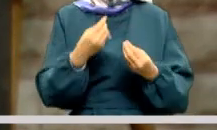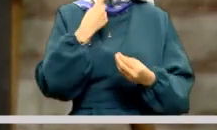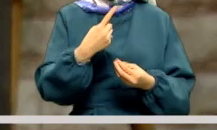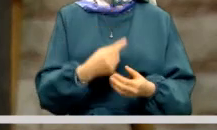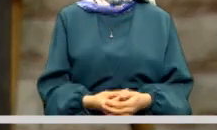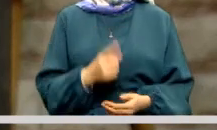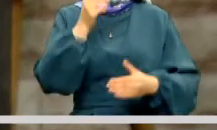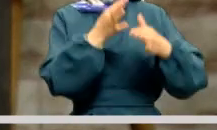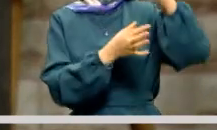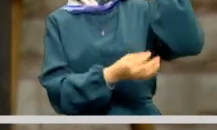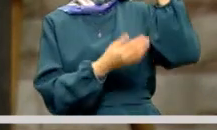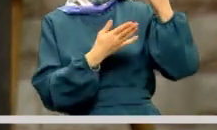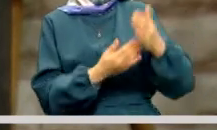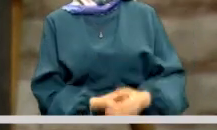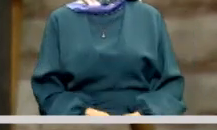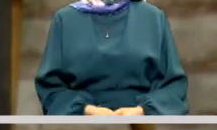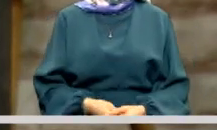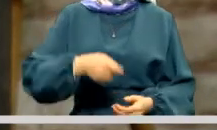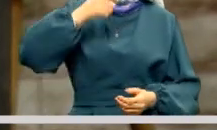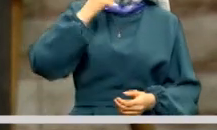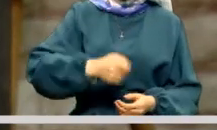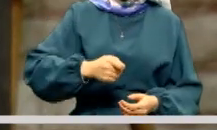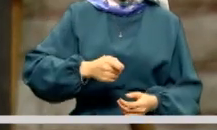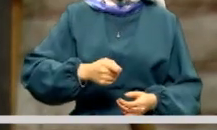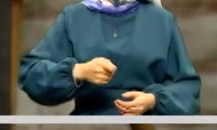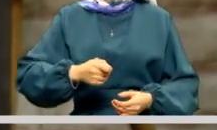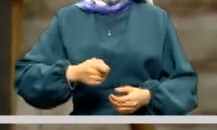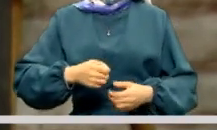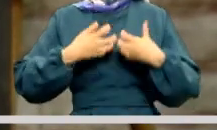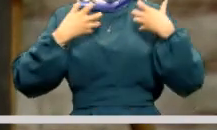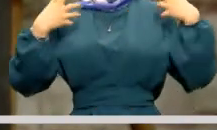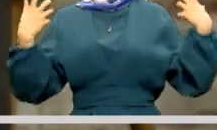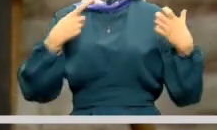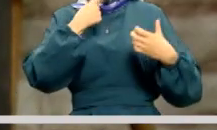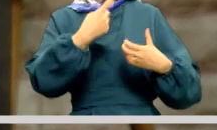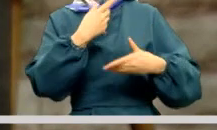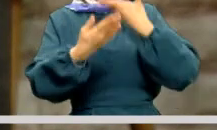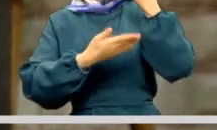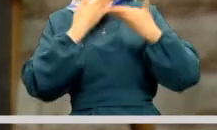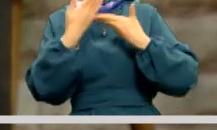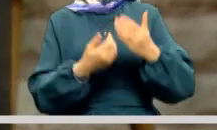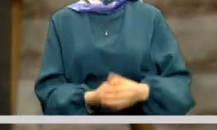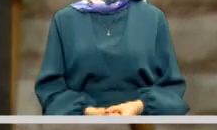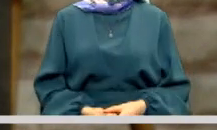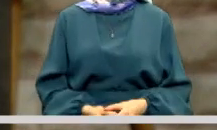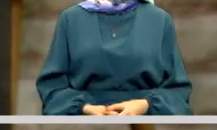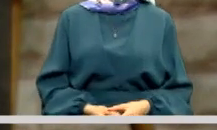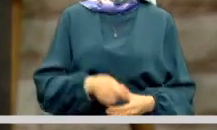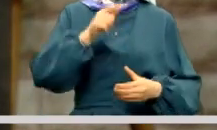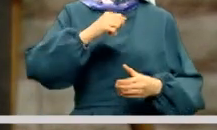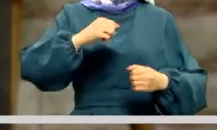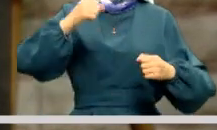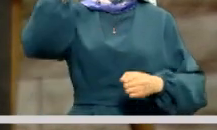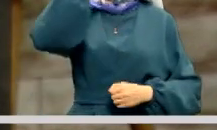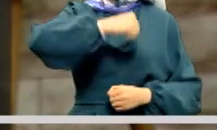kişi esas Hani gerçek Pehlivan diye ifade eder güreşçi der Hatta gerçek Pehlivan sahada rakibini